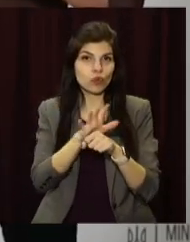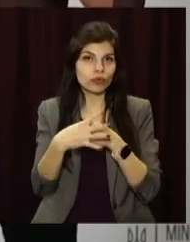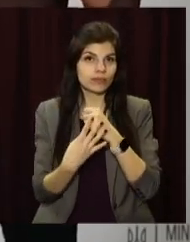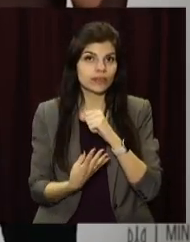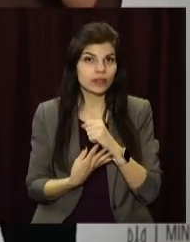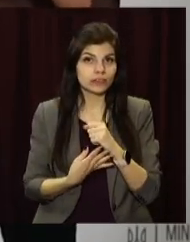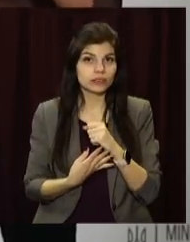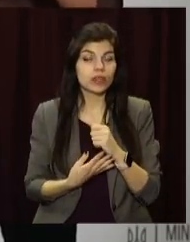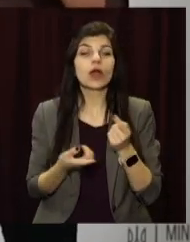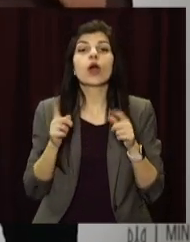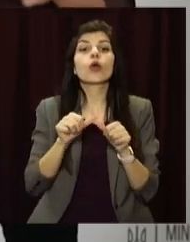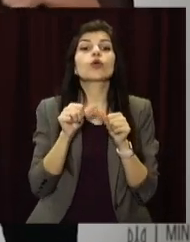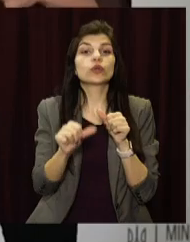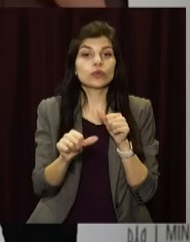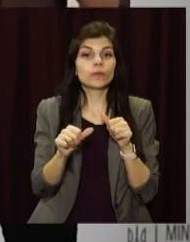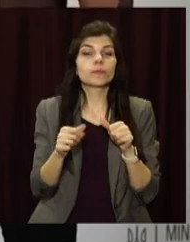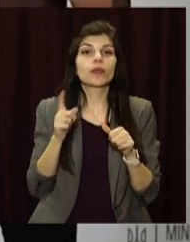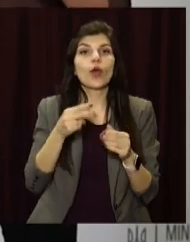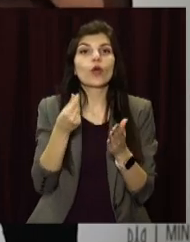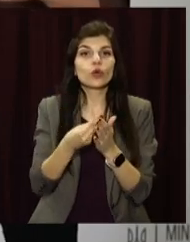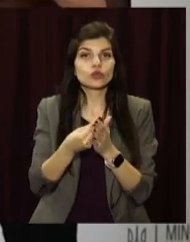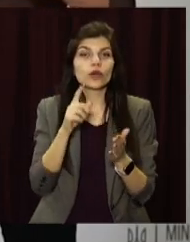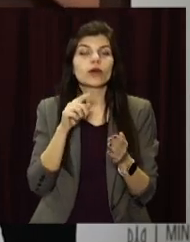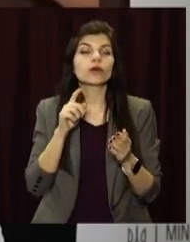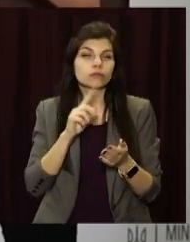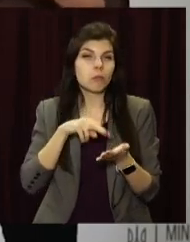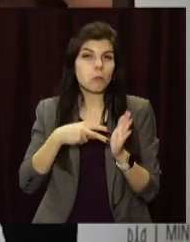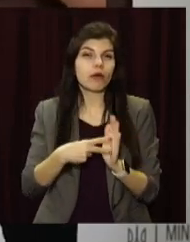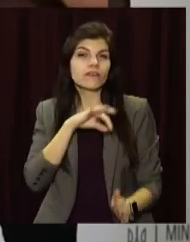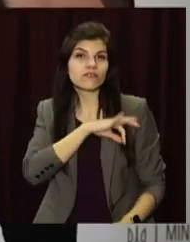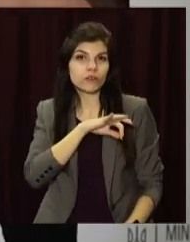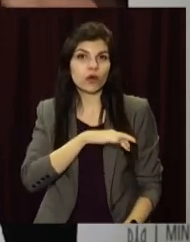До облаштування доступу до кисню потребує загалом